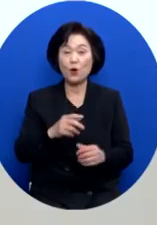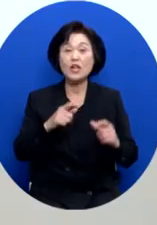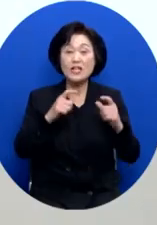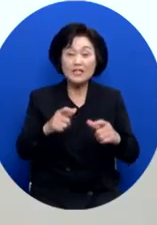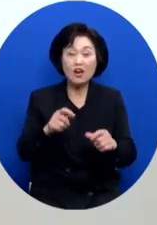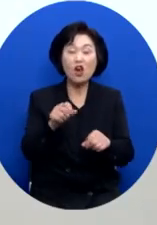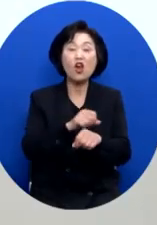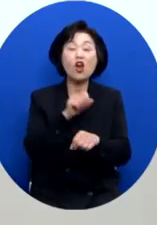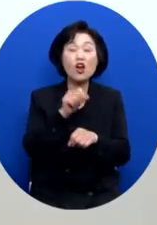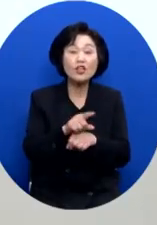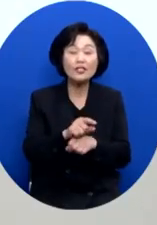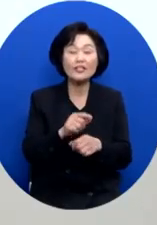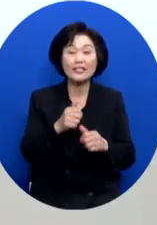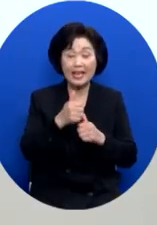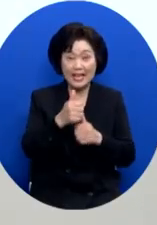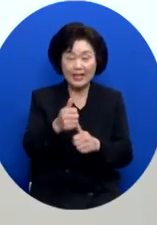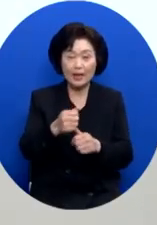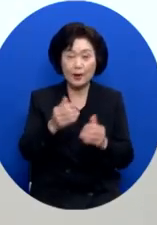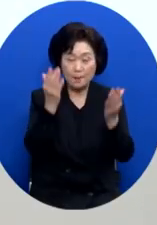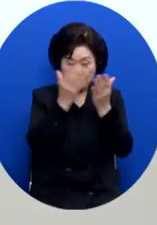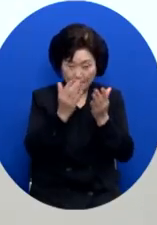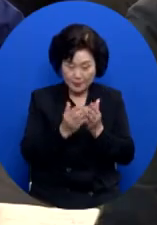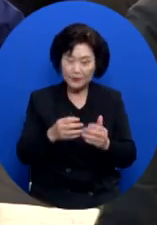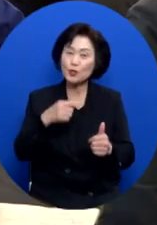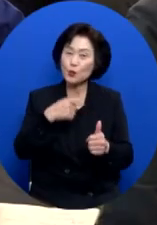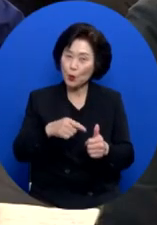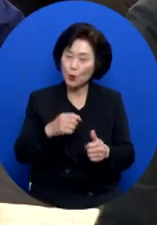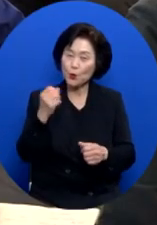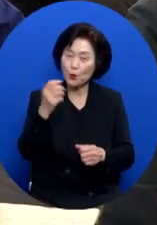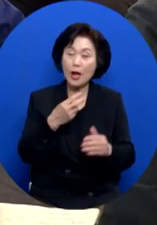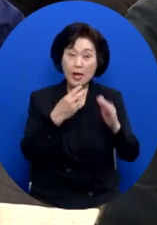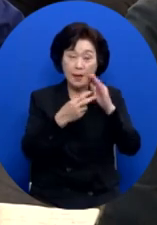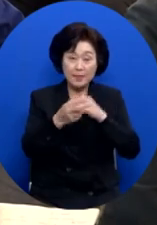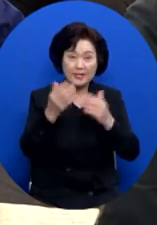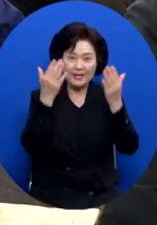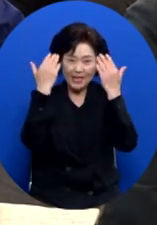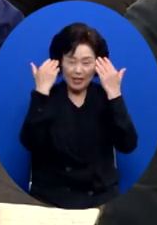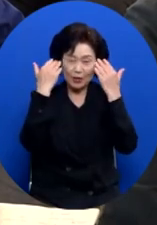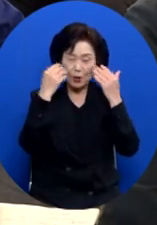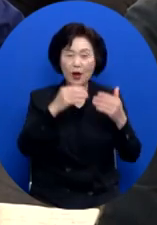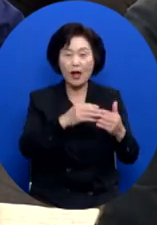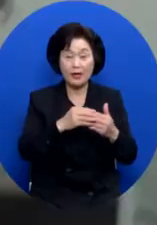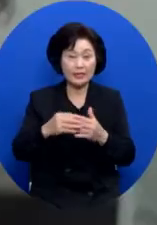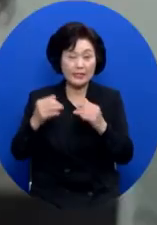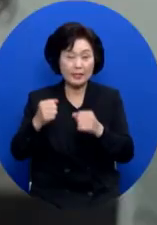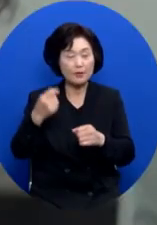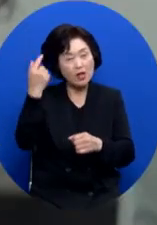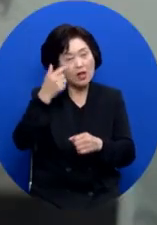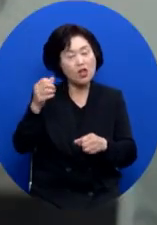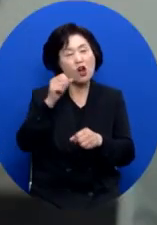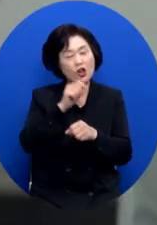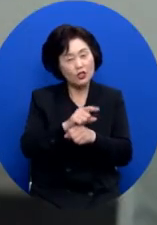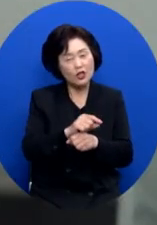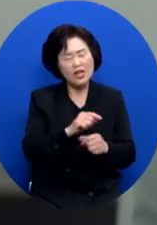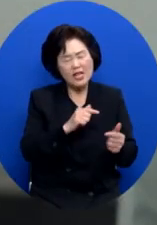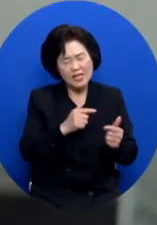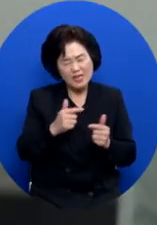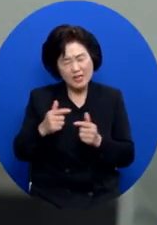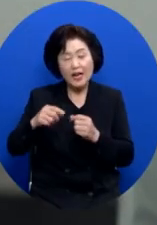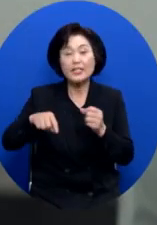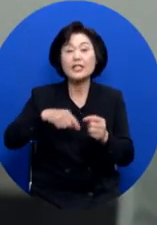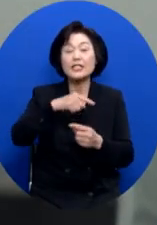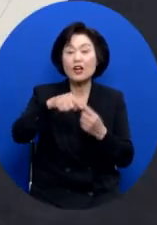특성 요구도에 따른 맞춤식 교육을 제공하고 비전스쿨에 이어 리더십스쿨, 영성과 경영 과정도 진행하고